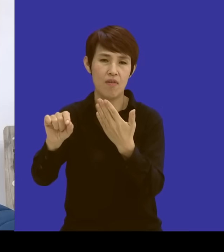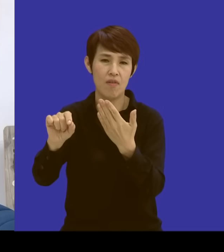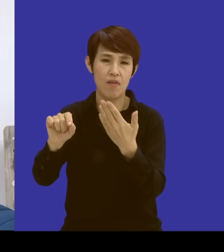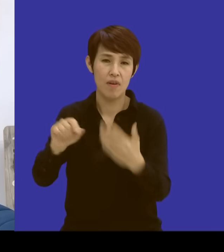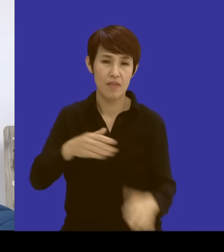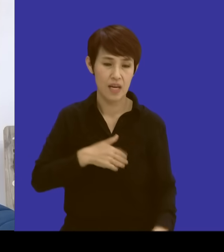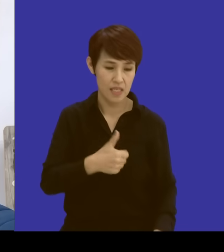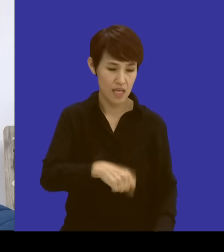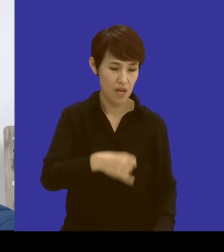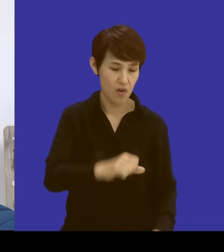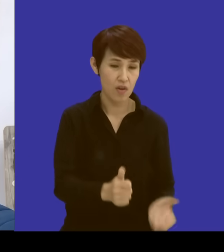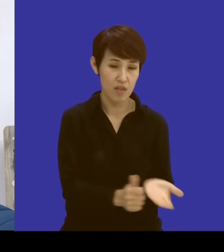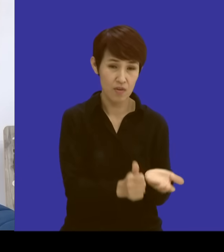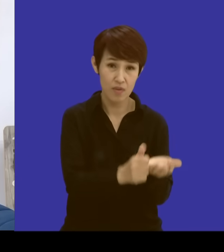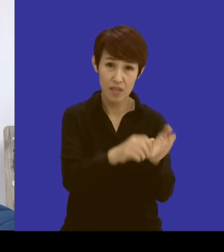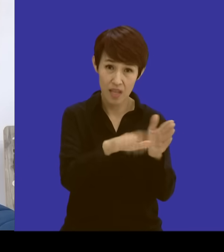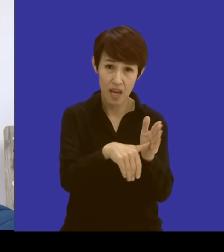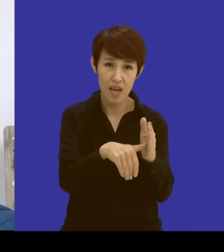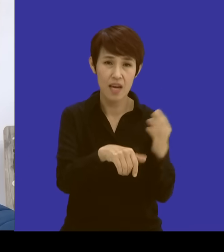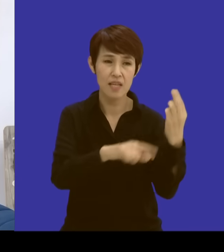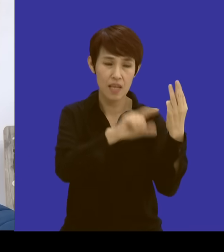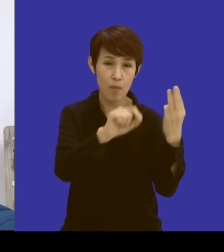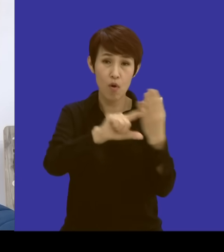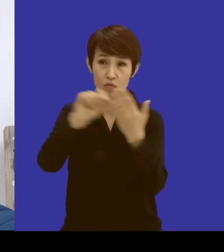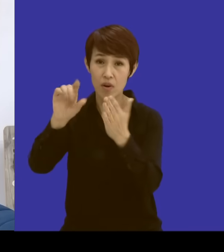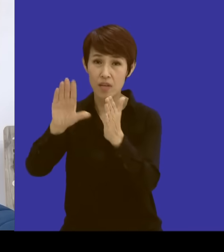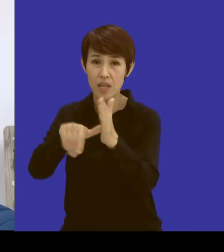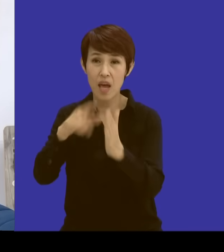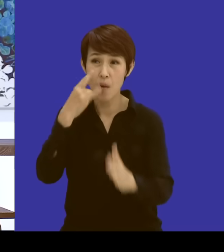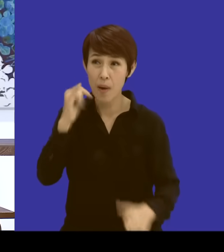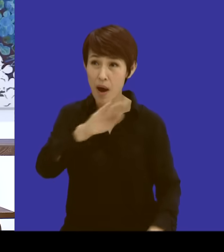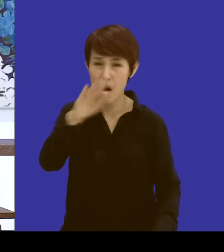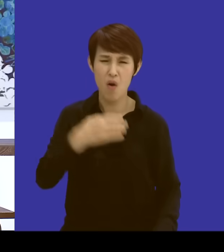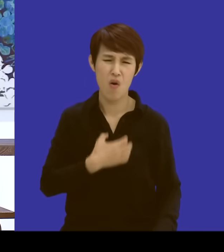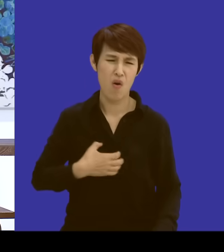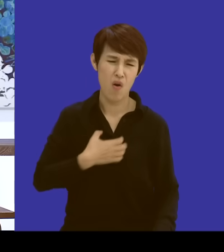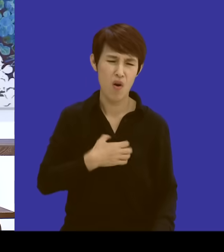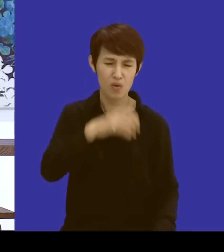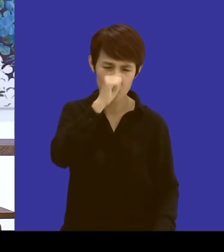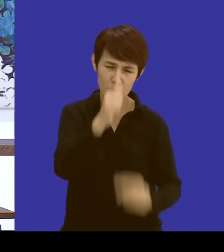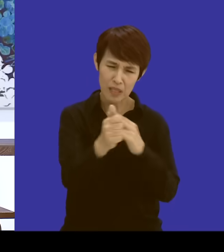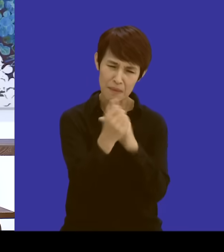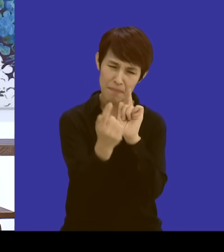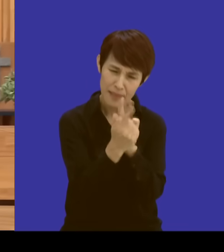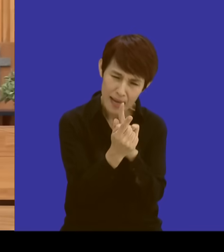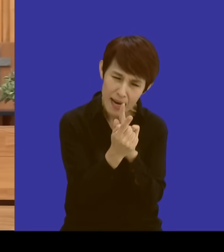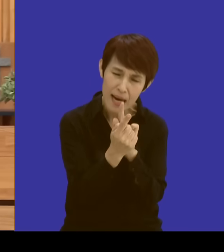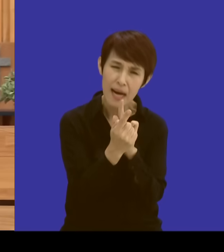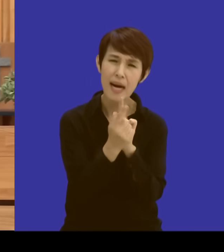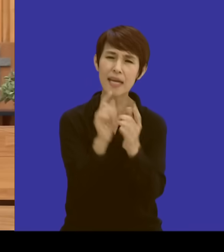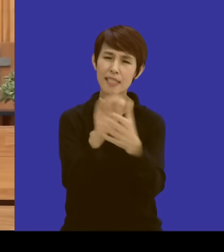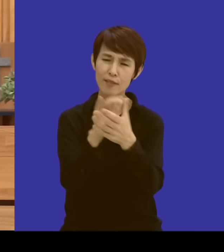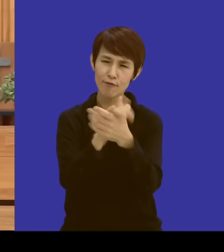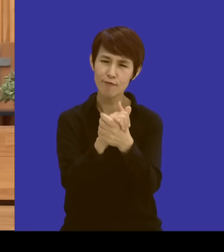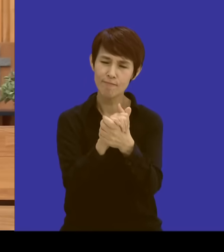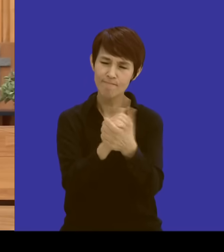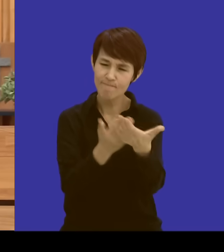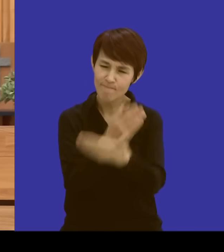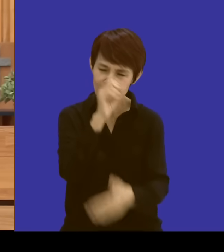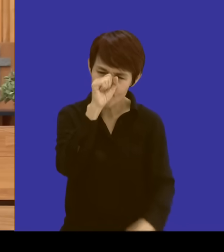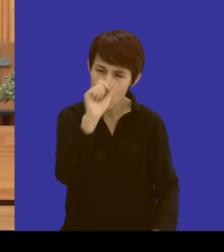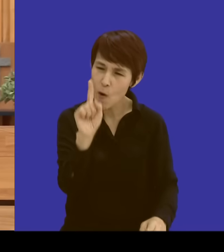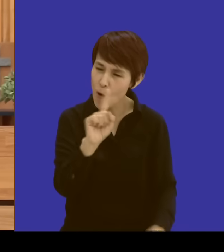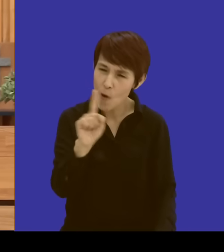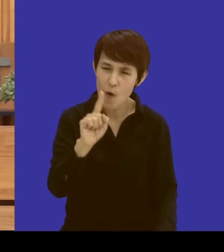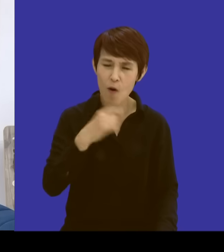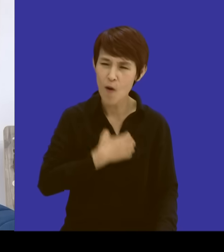아이들 키우면서 보니까 이 새학기 되면 엄마들 걱정하잖아요. 좋은 네. 선생님 만날까. 친구들과 예. 뭐 새로운 친구들. 근데 지금